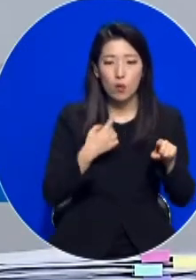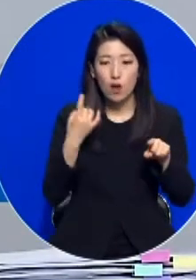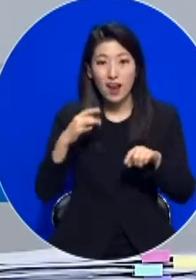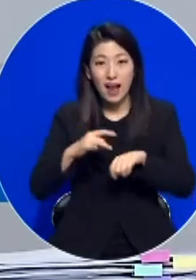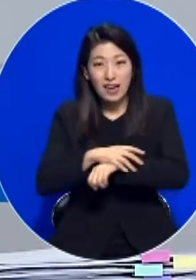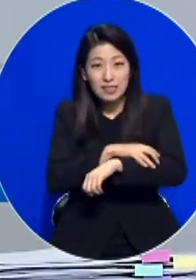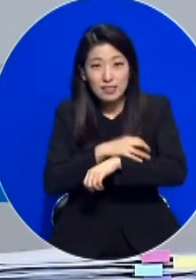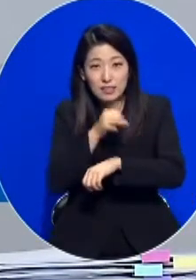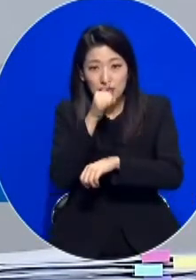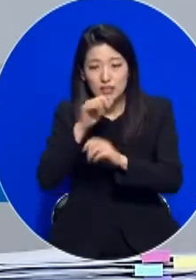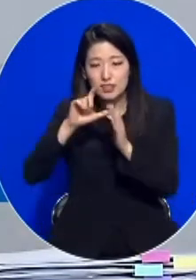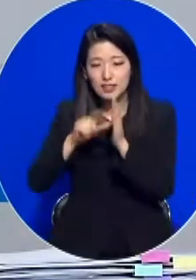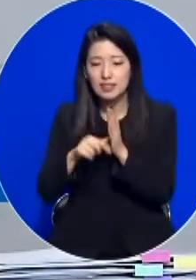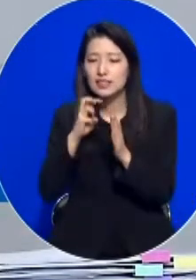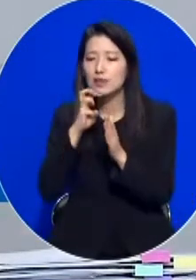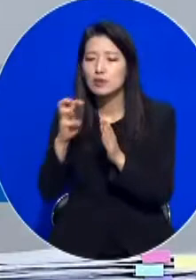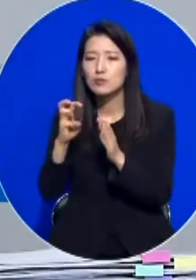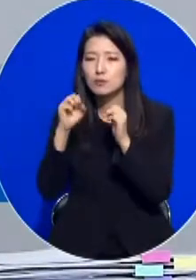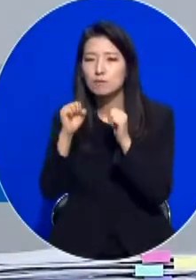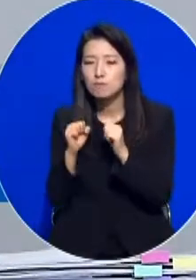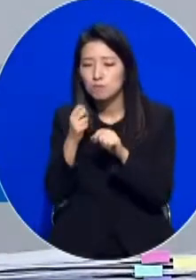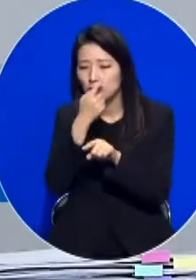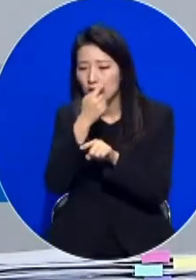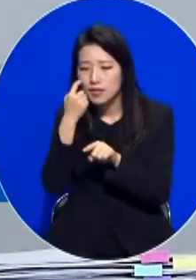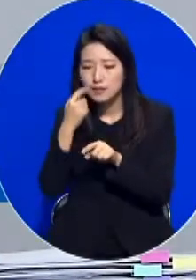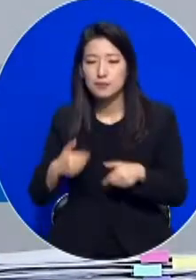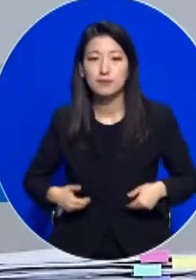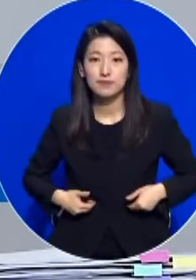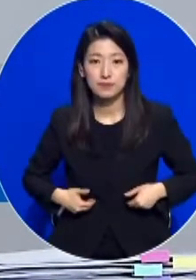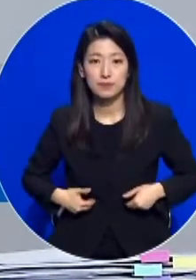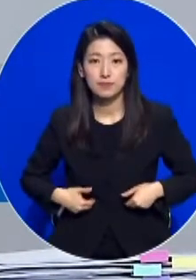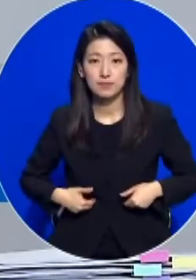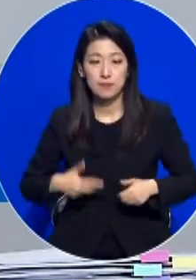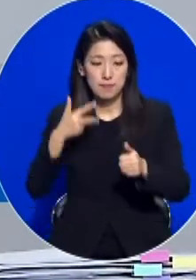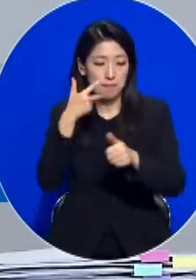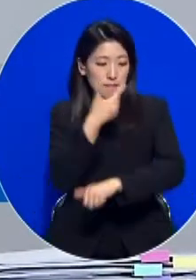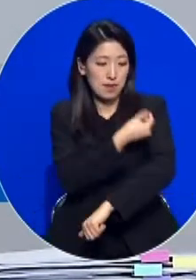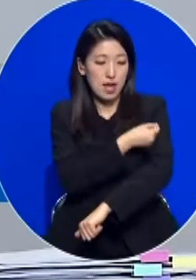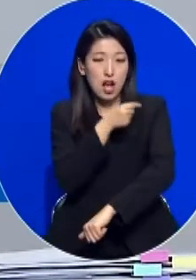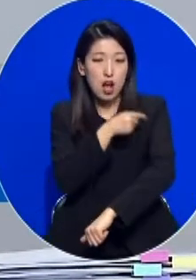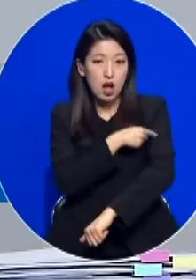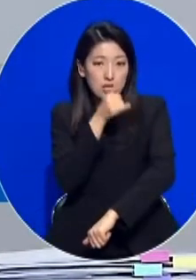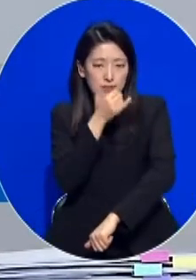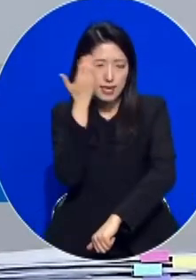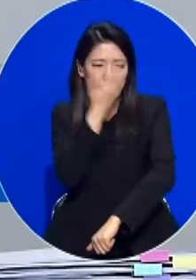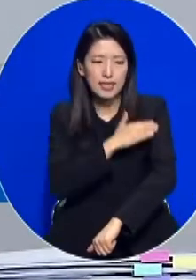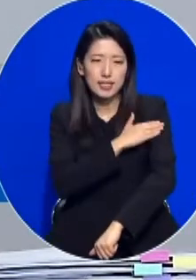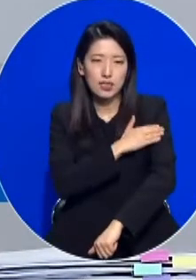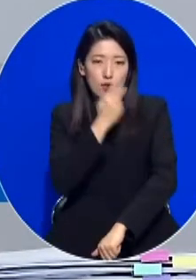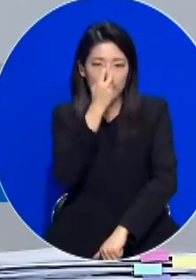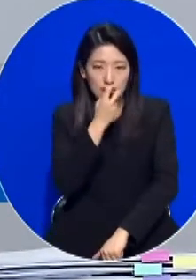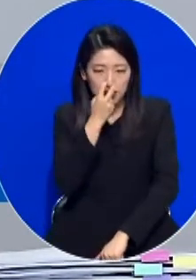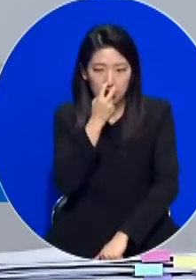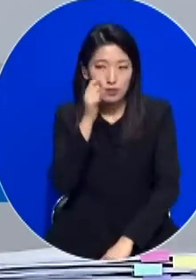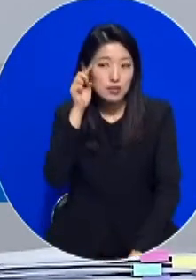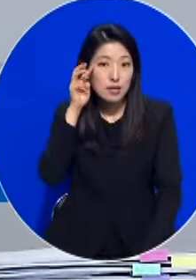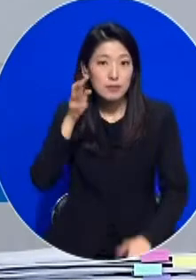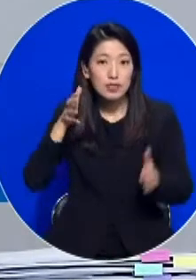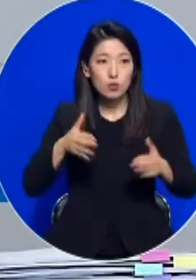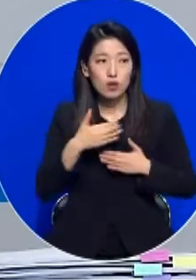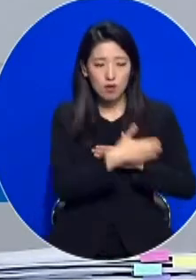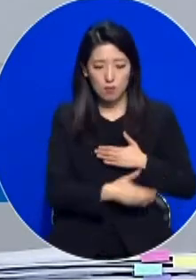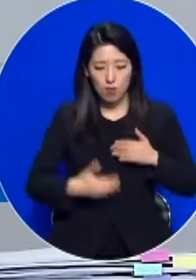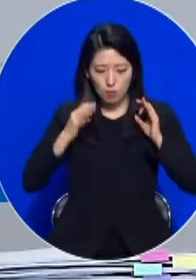있습니다. 접종 부위는 항상 청결히 유지해야 되고, 동시에 접종 후 최소 3일간은 특별한 관심을